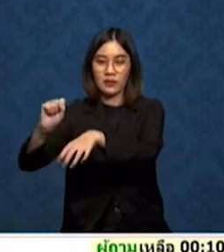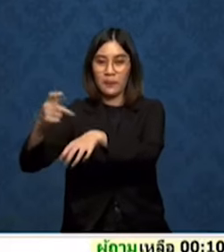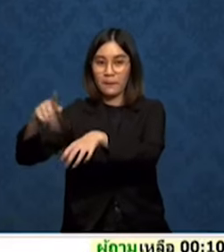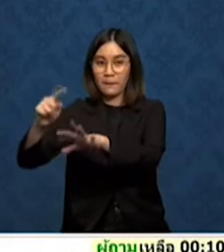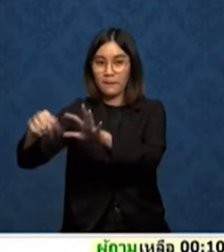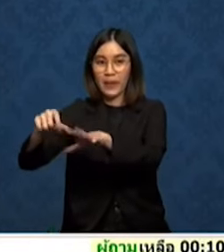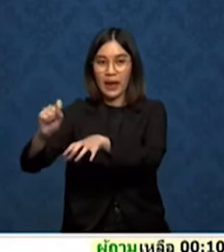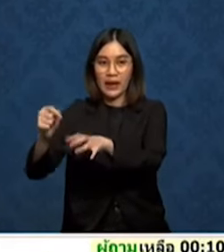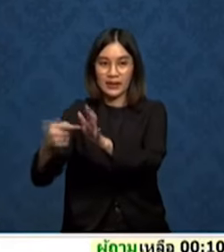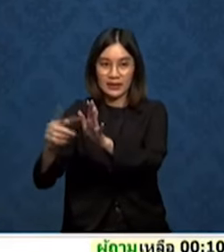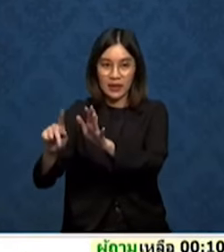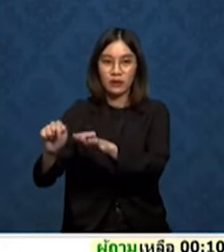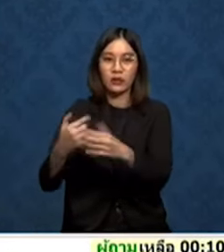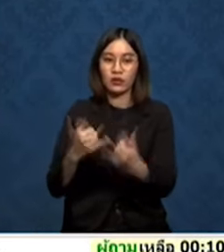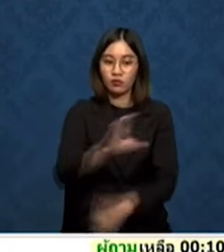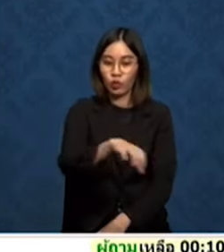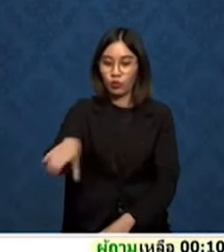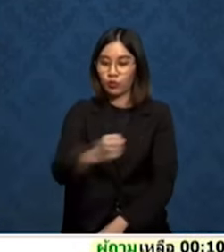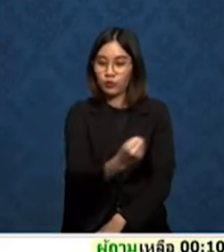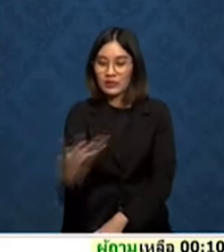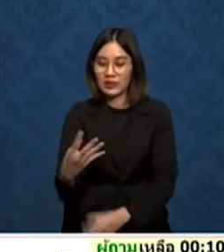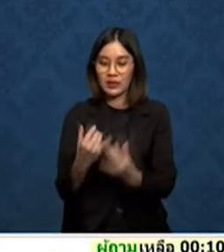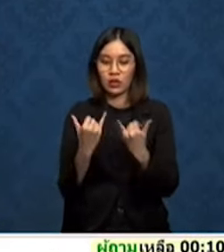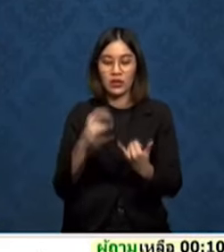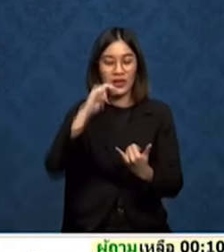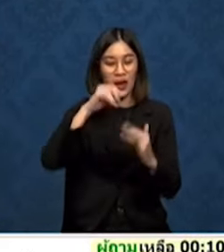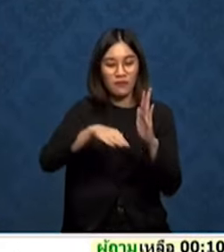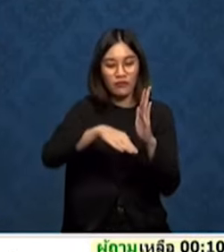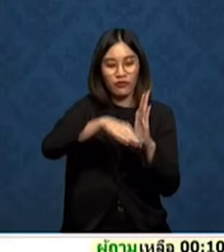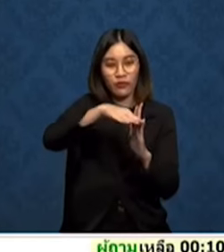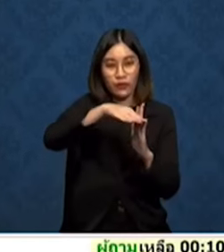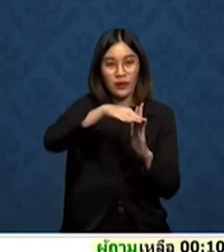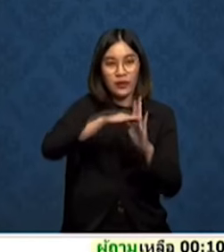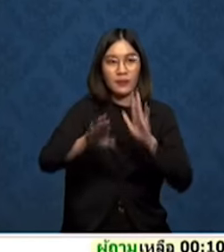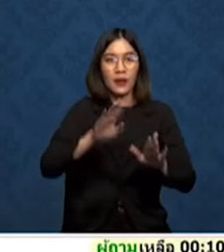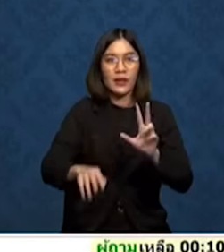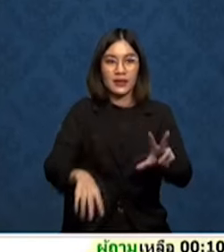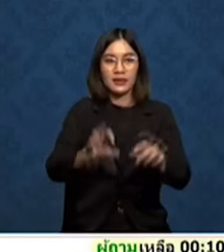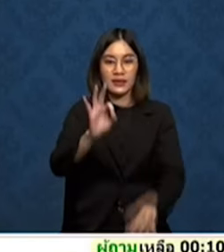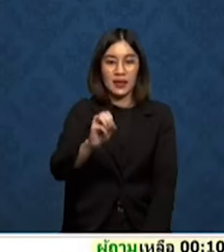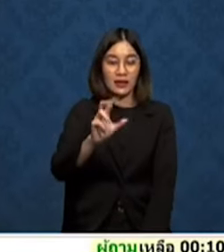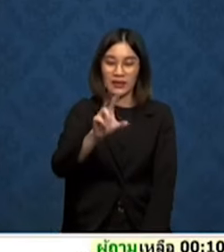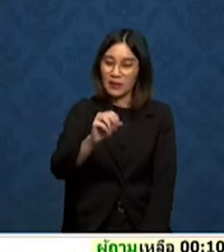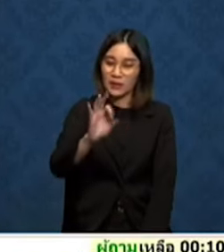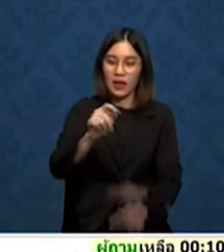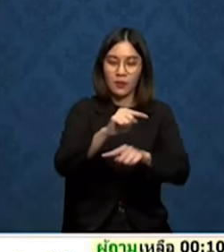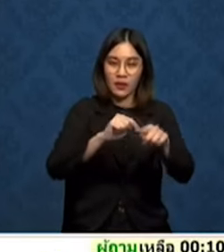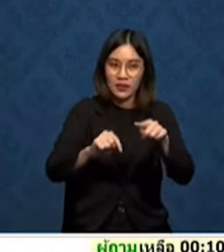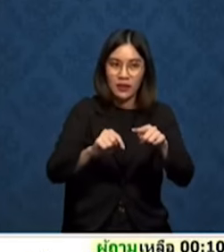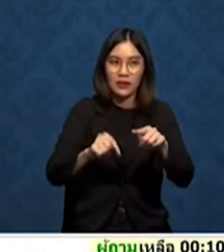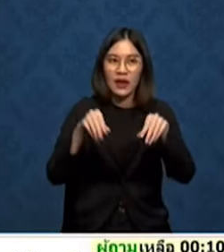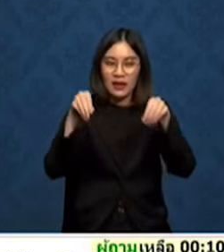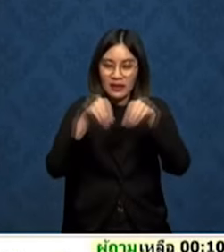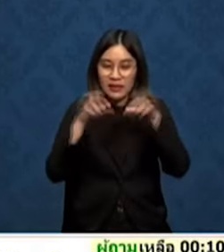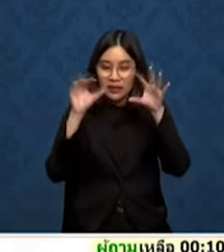นำเรียนครับขณะนี้เนี่ยเ่อความจุของเขื่อนทั้ง 4เขื่อนเนี่ยอยู่ที่ประมาณ 39%ซึ่งมีปริมาณใกล้